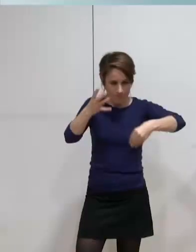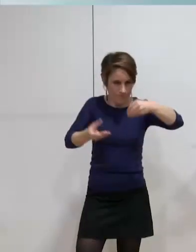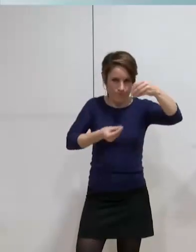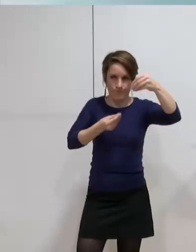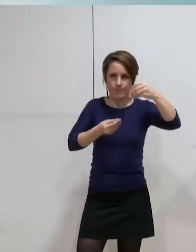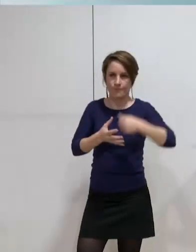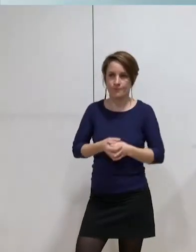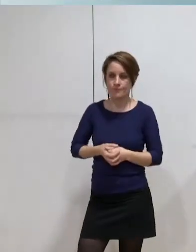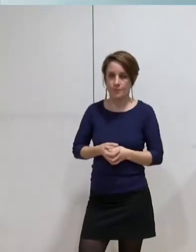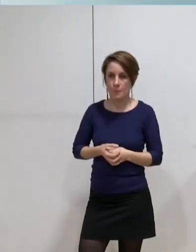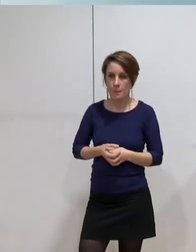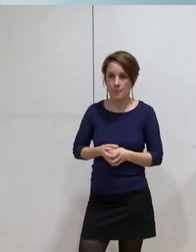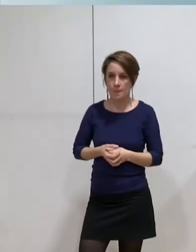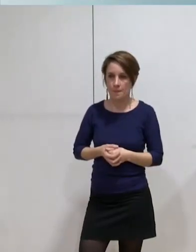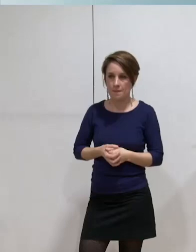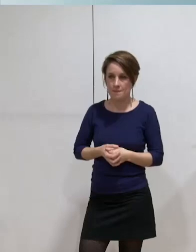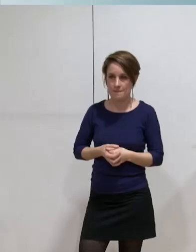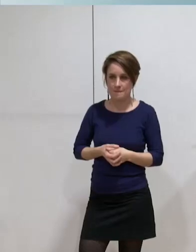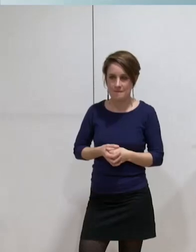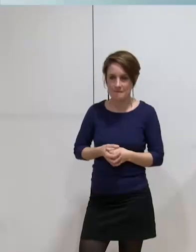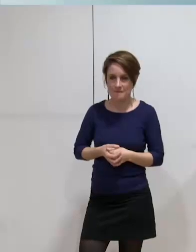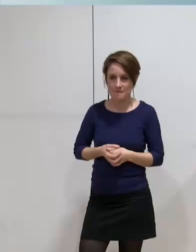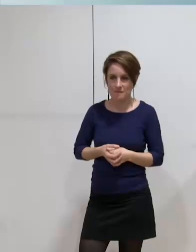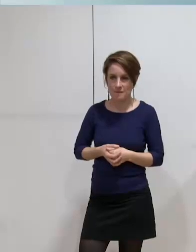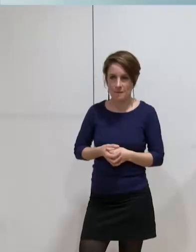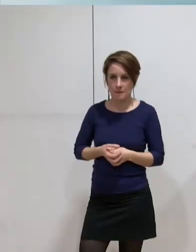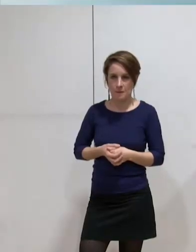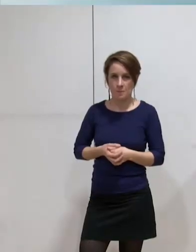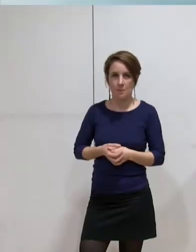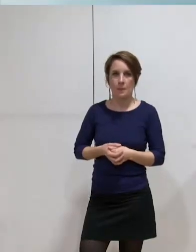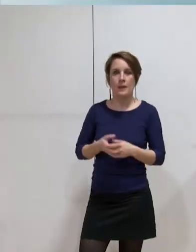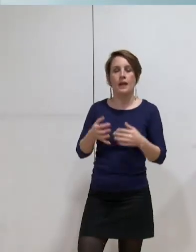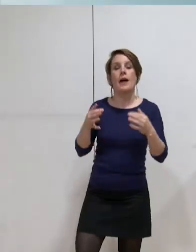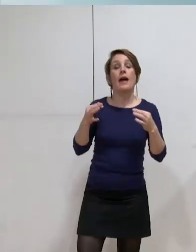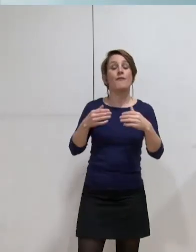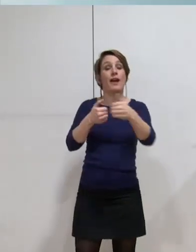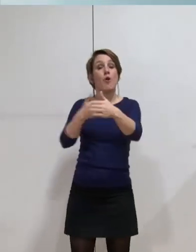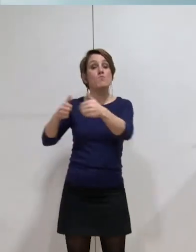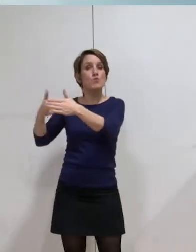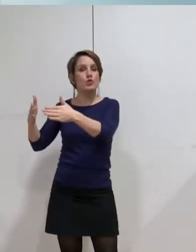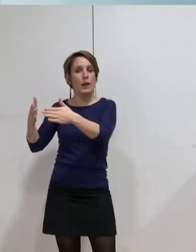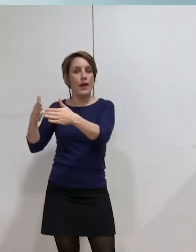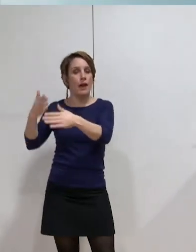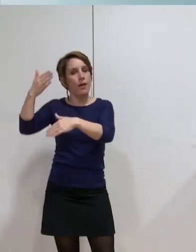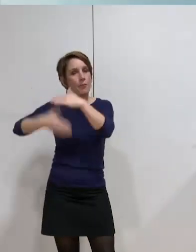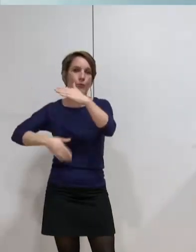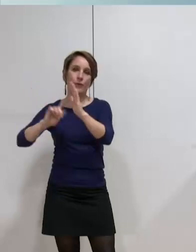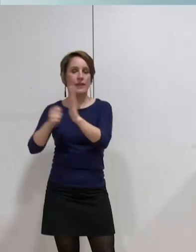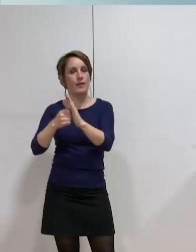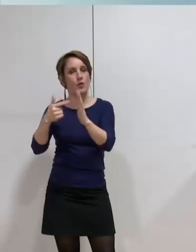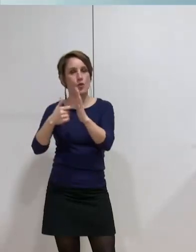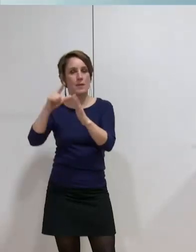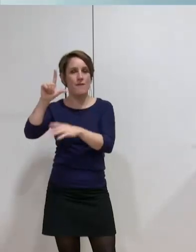reprenne euh attends mant sur les modulaires retirer les modulaires oui al premier amendement concerne